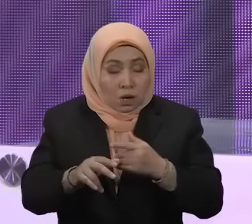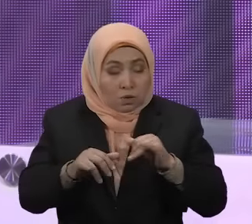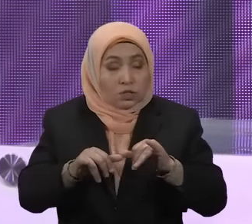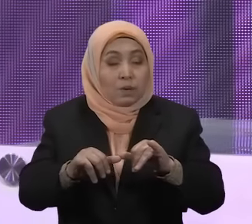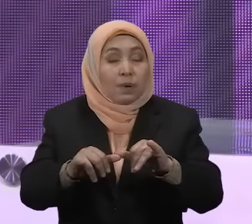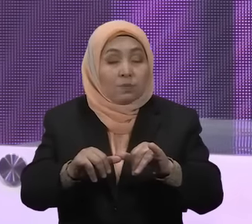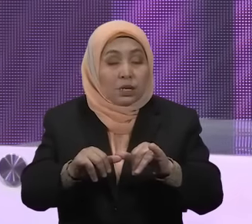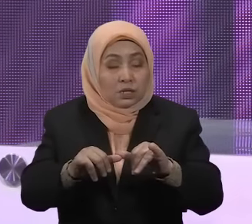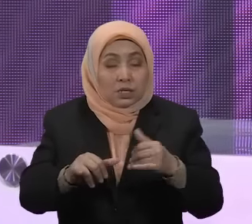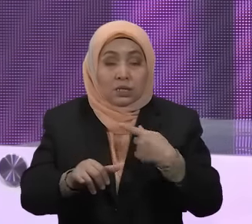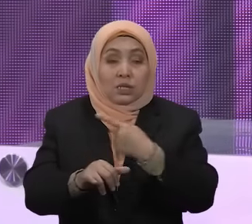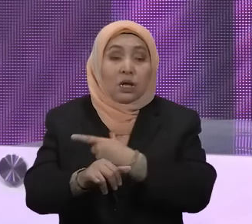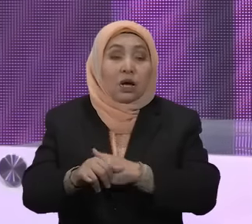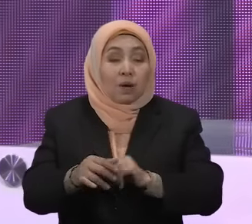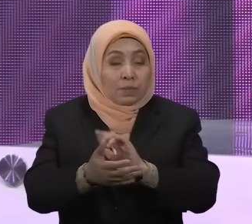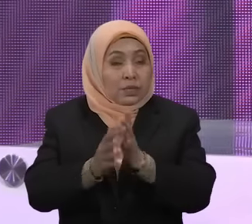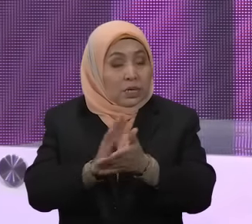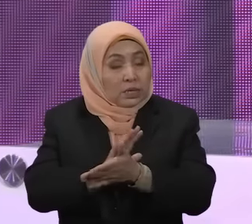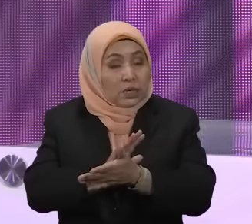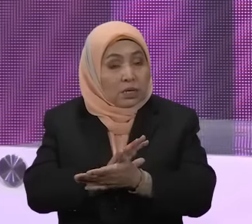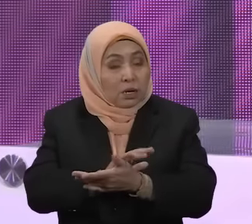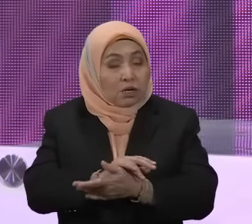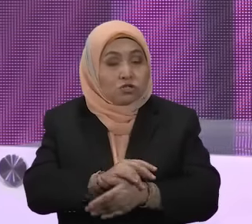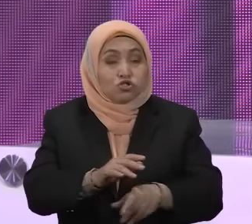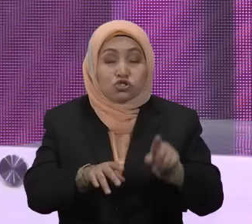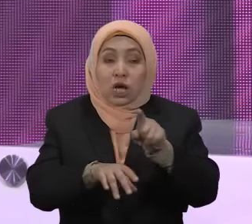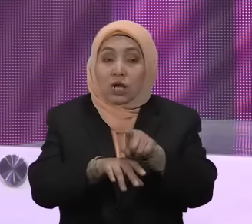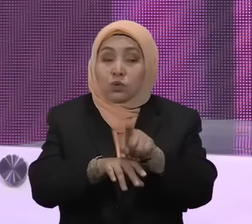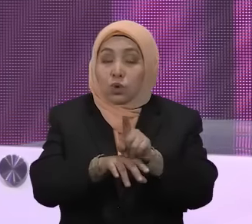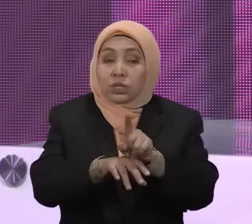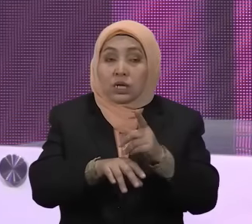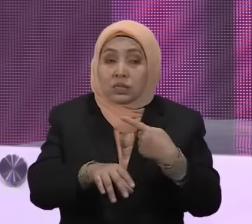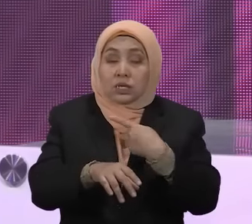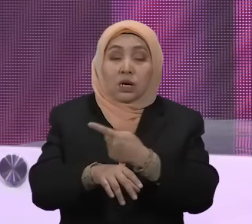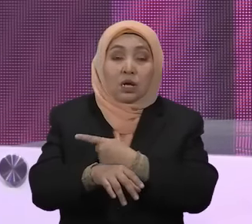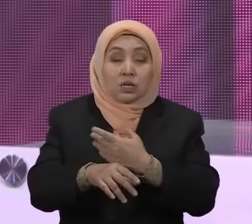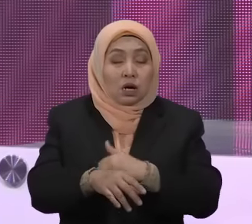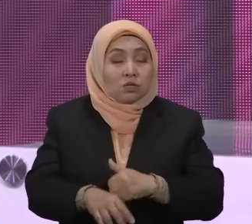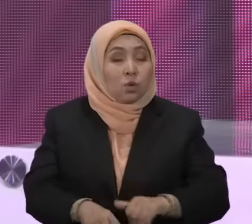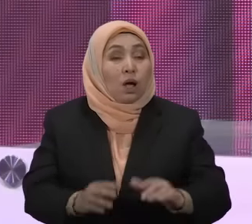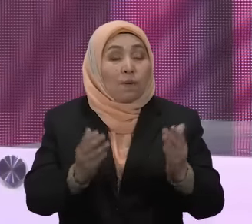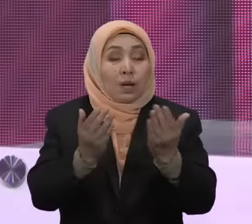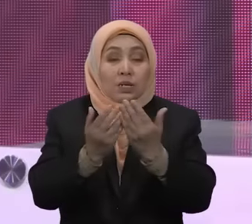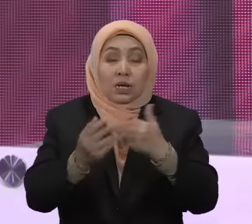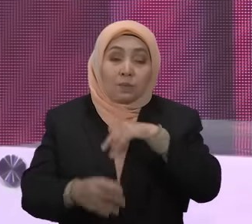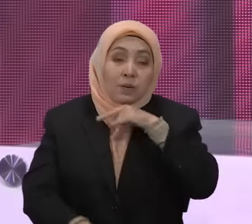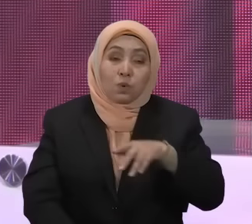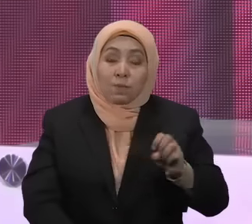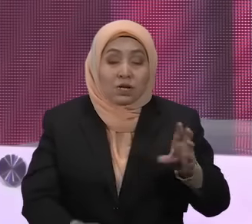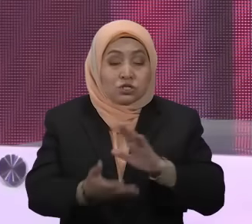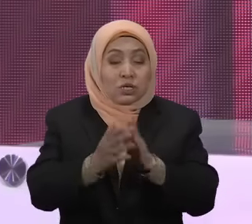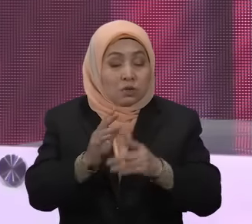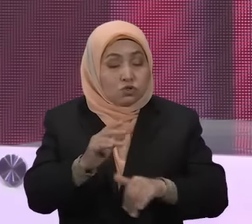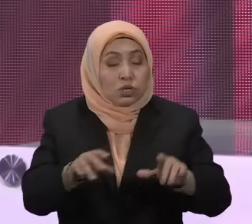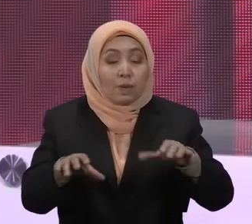asyhadu anna muhammadar rasulullah. Bila kita tashhud akhir, kita ada Allahumma salli ala Sayyidina Muhammad. Jadi apabila